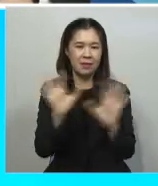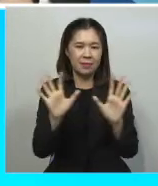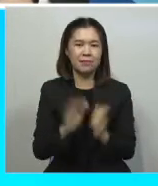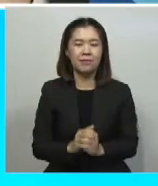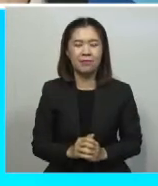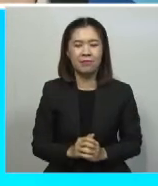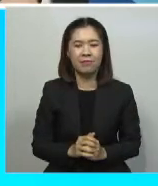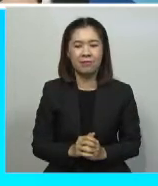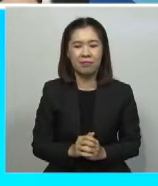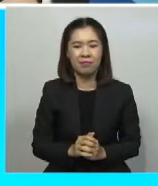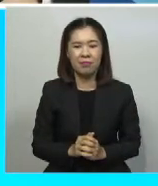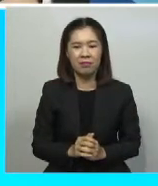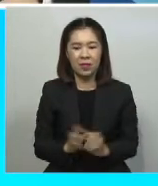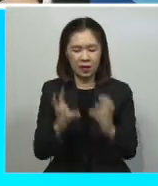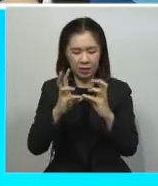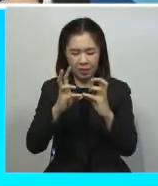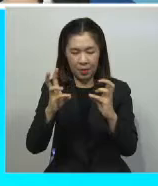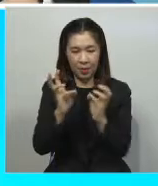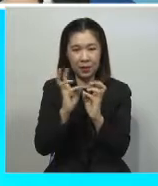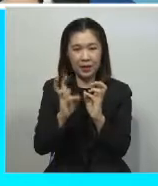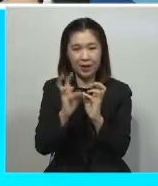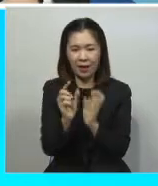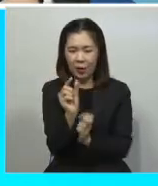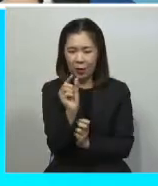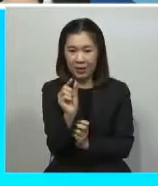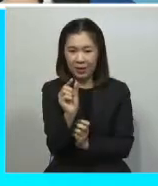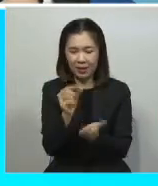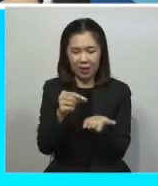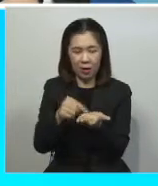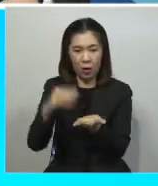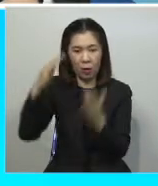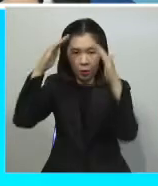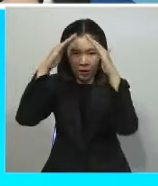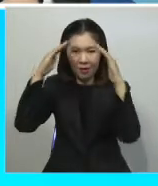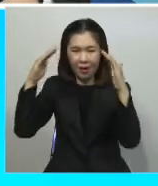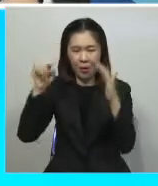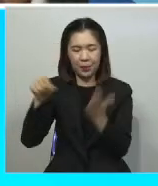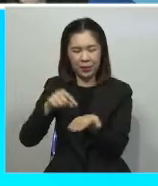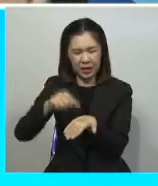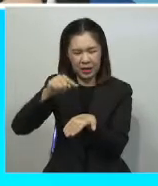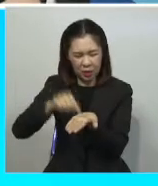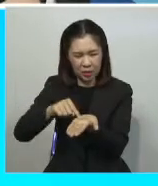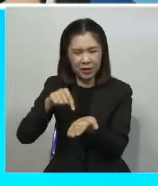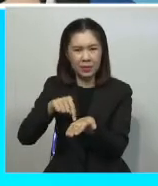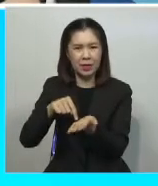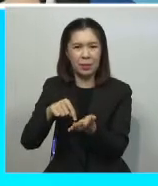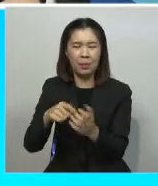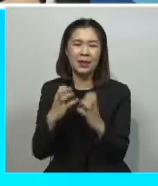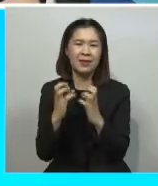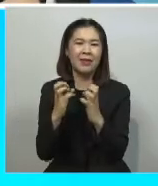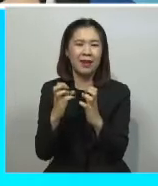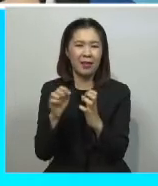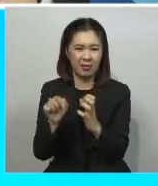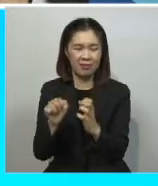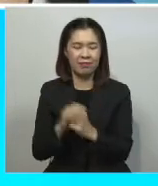ว่ากดลงไปเนี่ยถ้าเป็นข้าวพวงของเวียดนามเนี่ยก็จะยังเป็นไตอยู่เพราะฉะนั้นอันนี้เขาก็ส